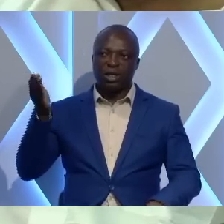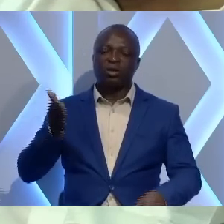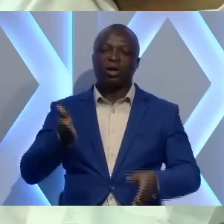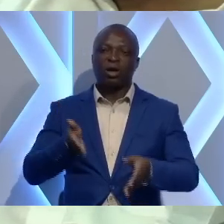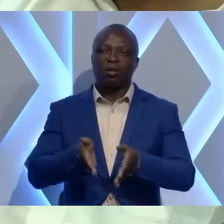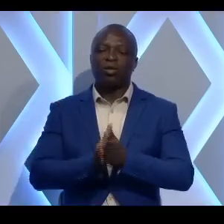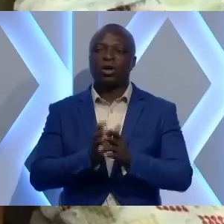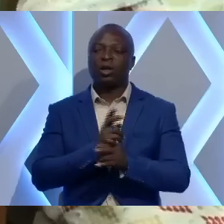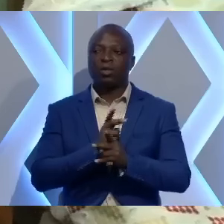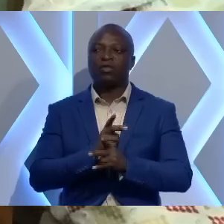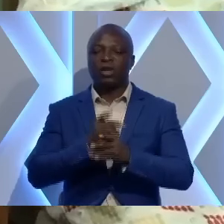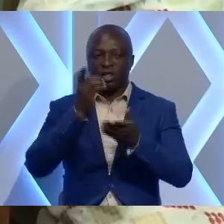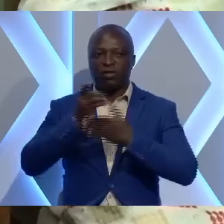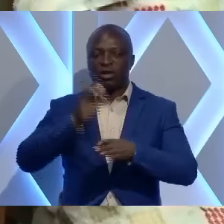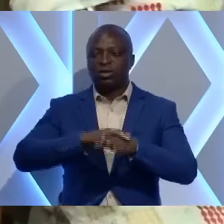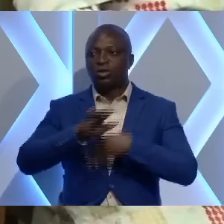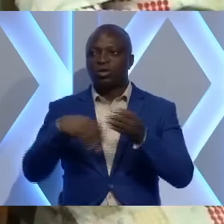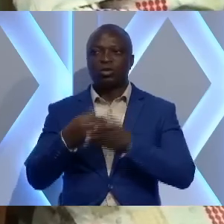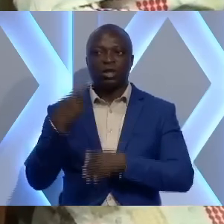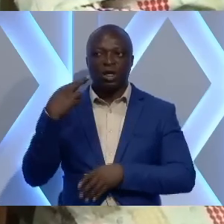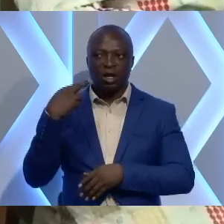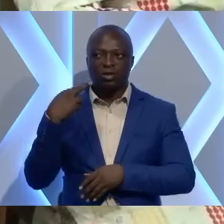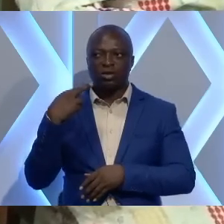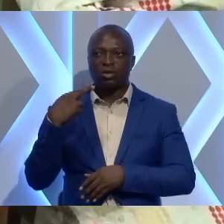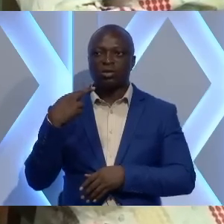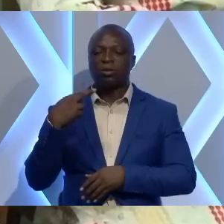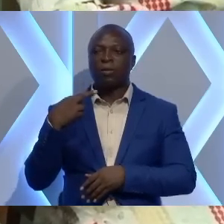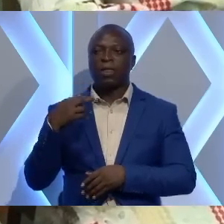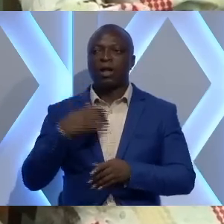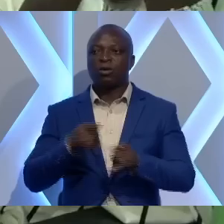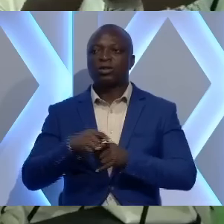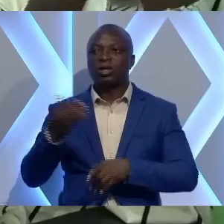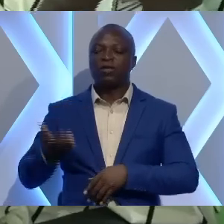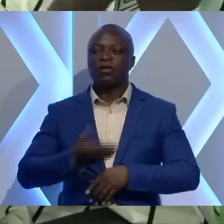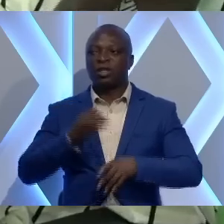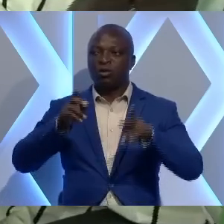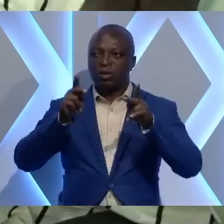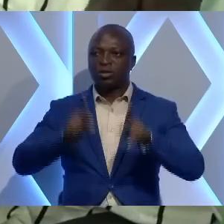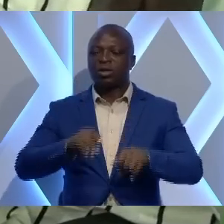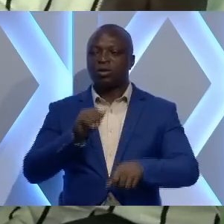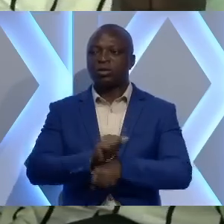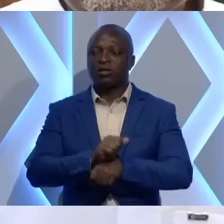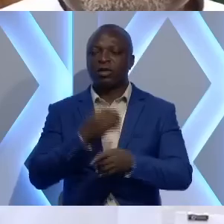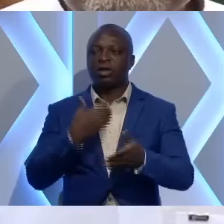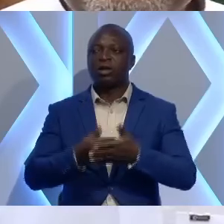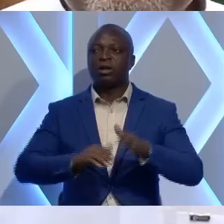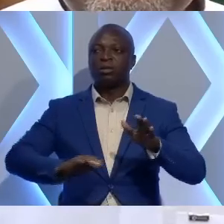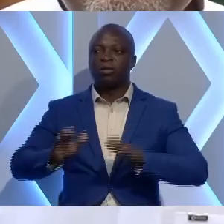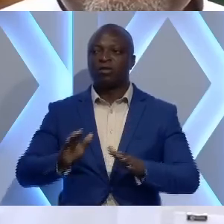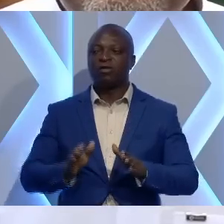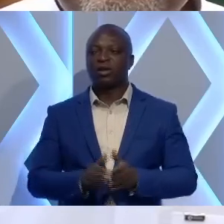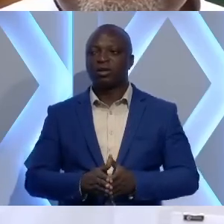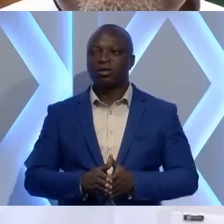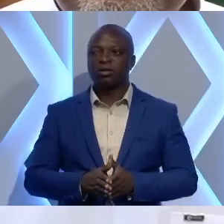la bienveillance divine sur toute la radio septuagénaire. Il a invité le personnel au travail bien fait.